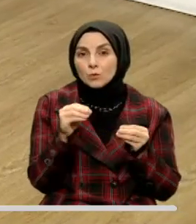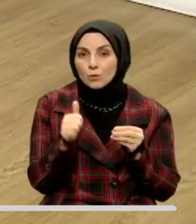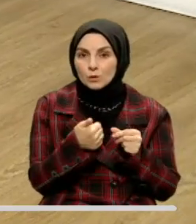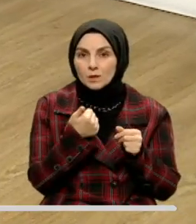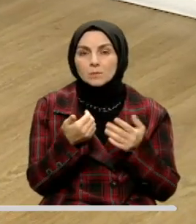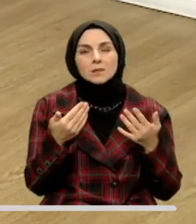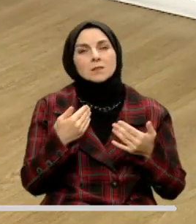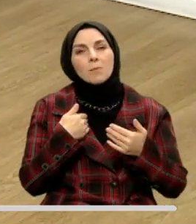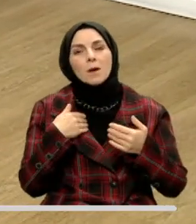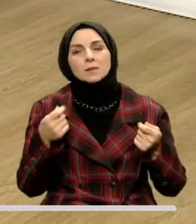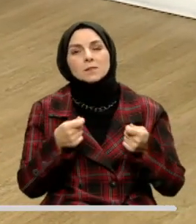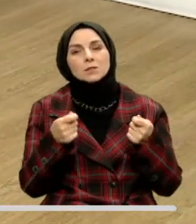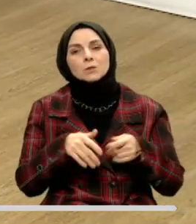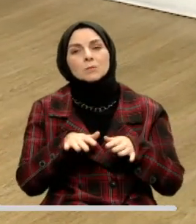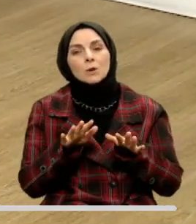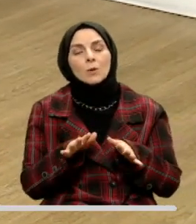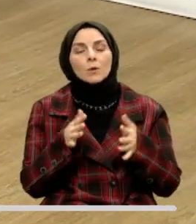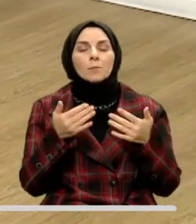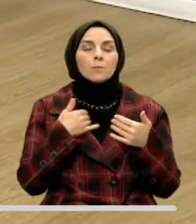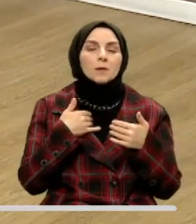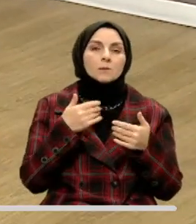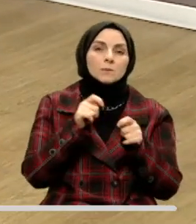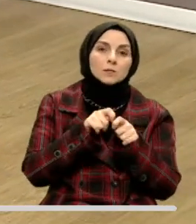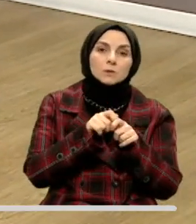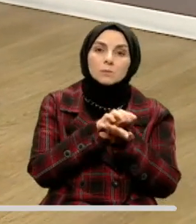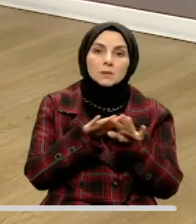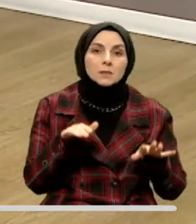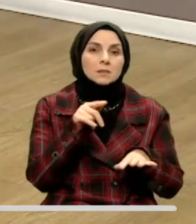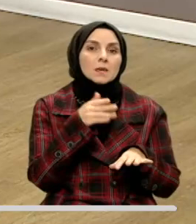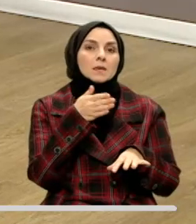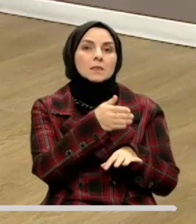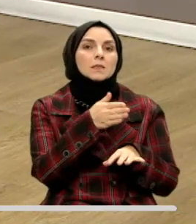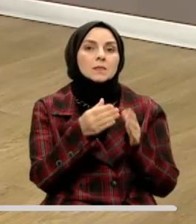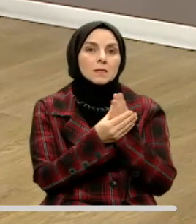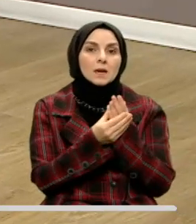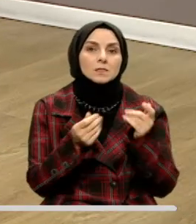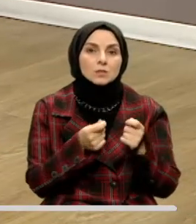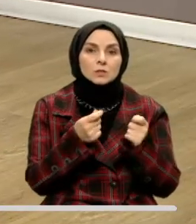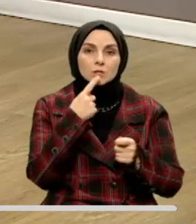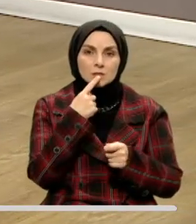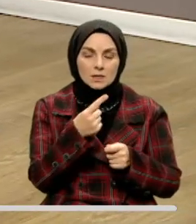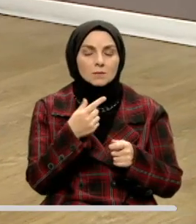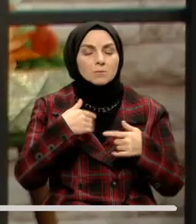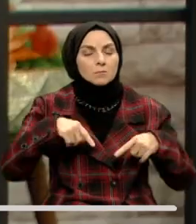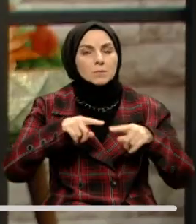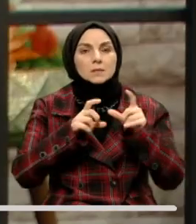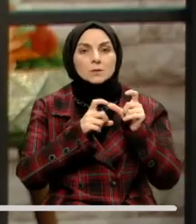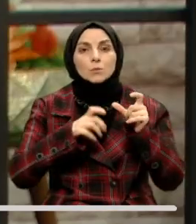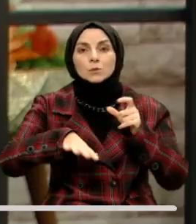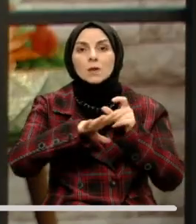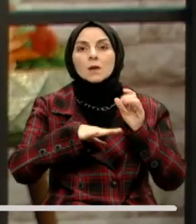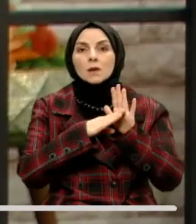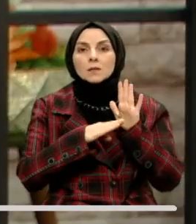eledim, eleğimi astım, git yavrum sen ders çalış deyip televizyon izliyorsak, sosyal hayatımıza devam ediyorsak,